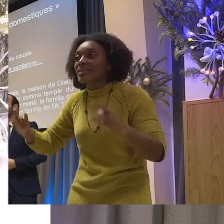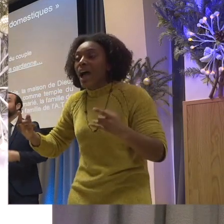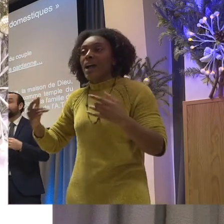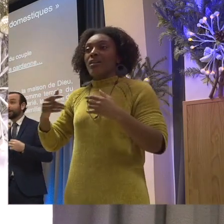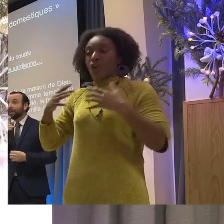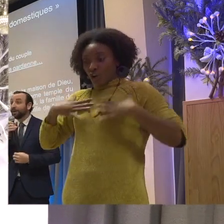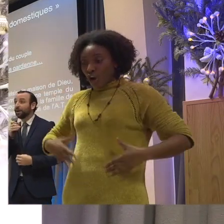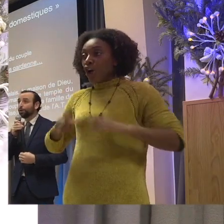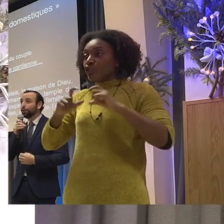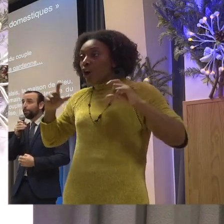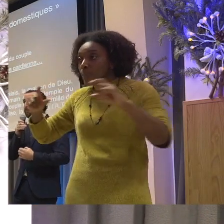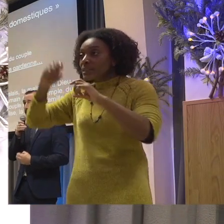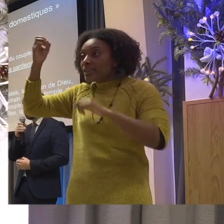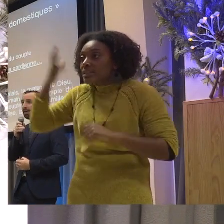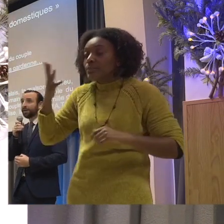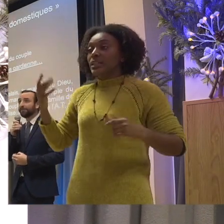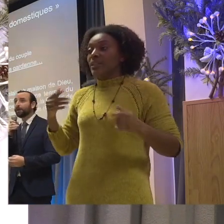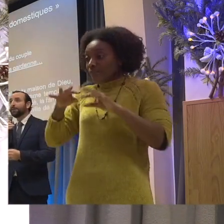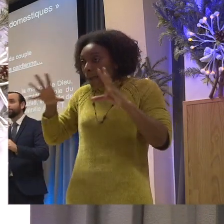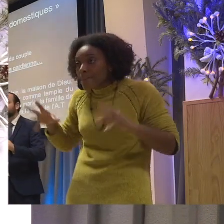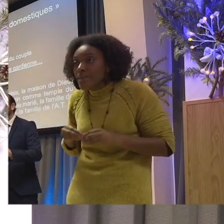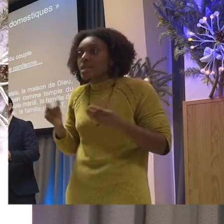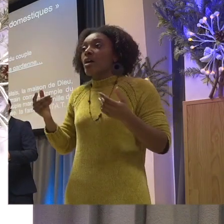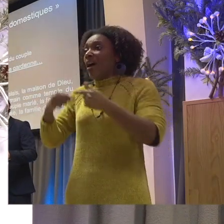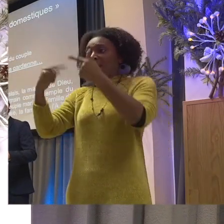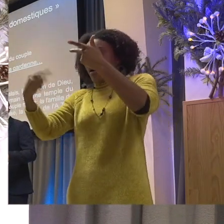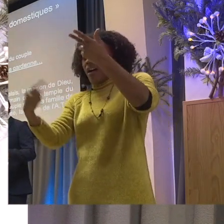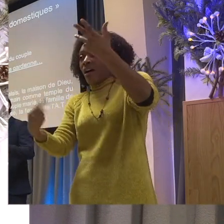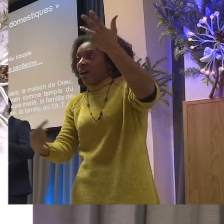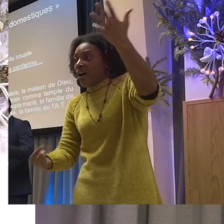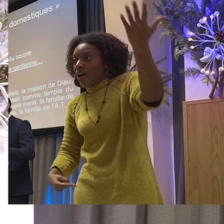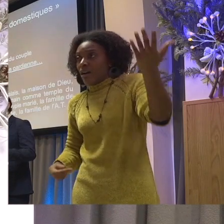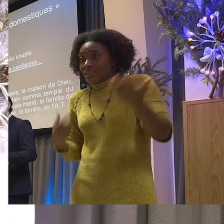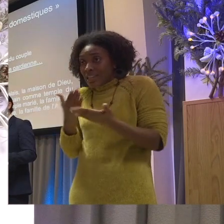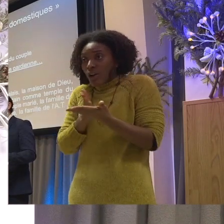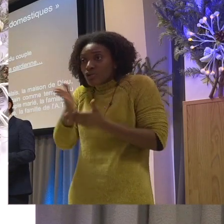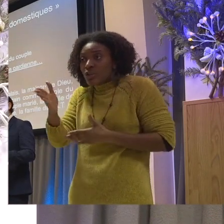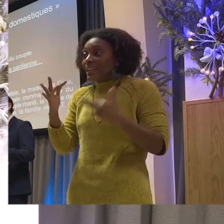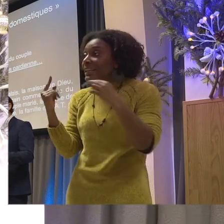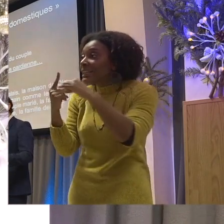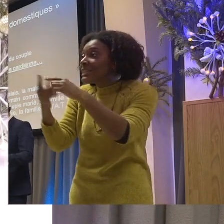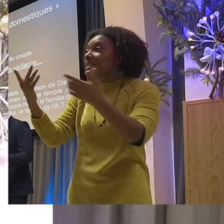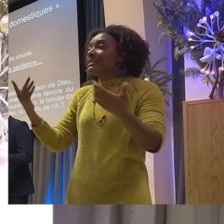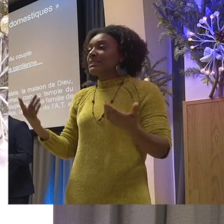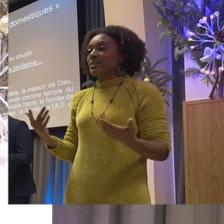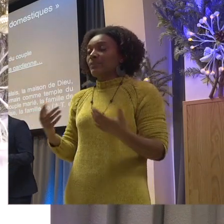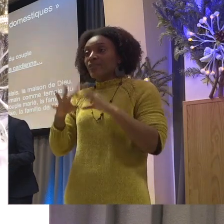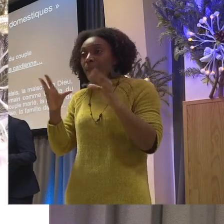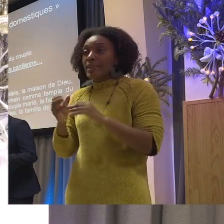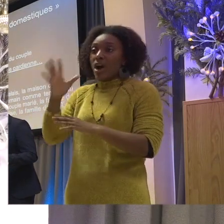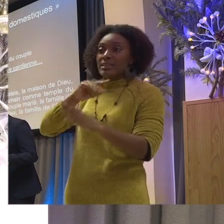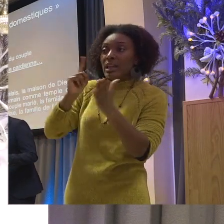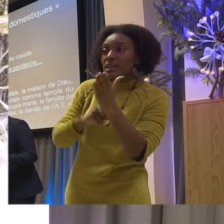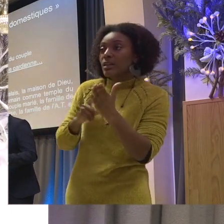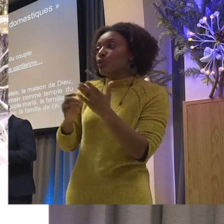Saint-Esprit, la famille, le couple marié, la famille de Dieu, la famille qui est l'Église, la famille dans l'Ancien et dans le Nouveau